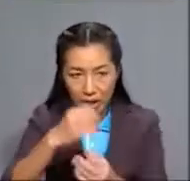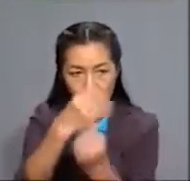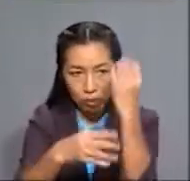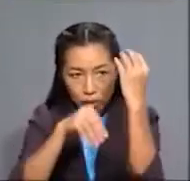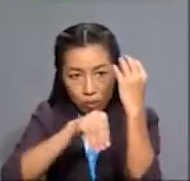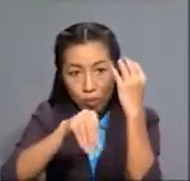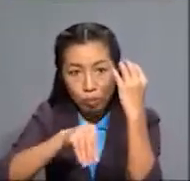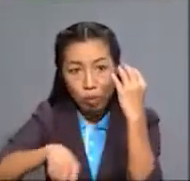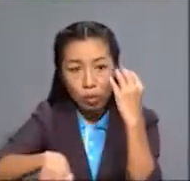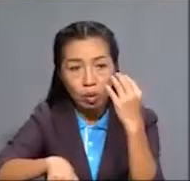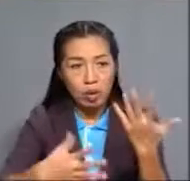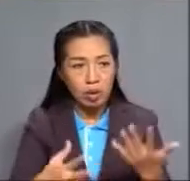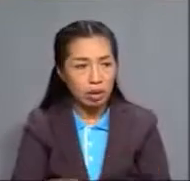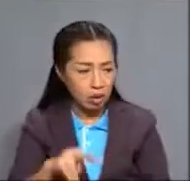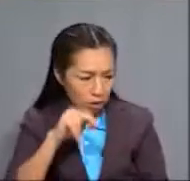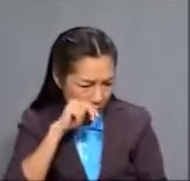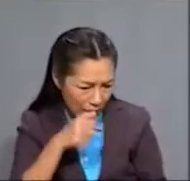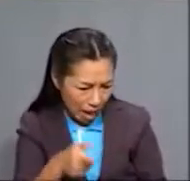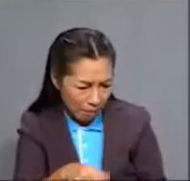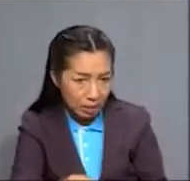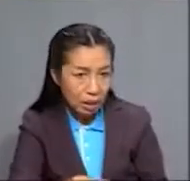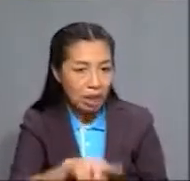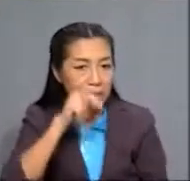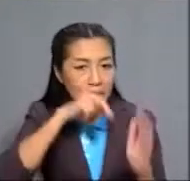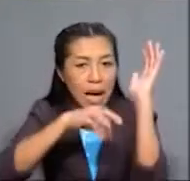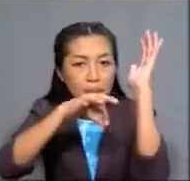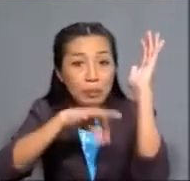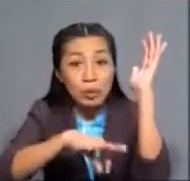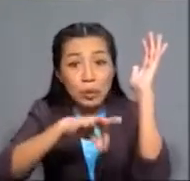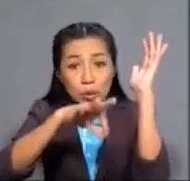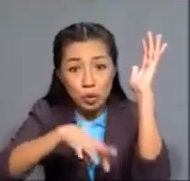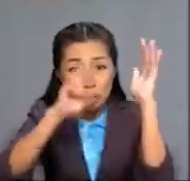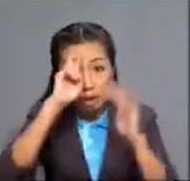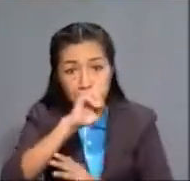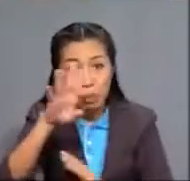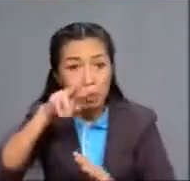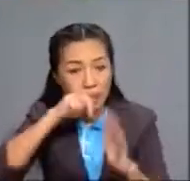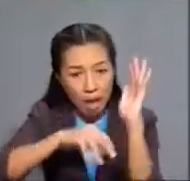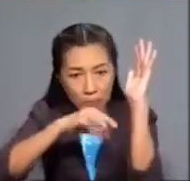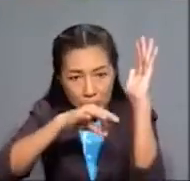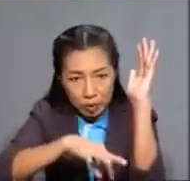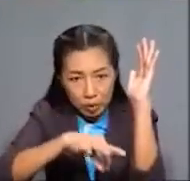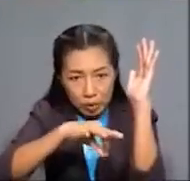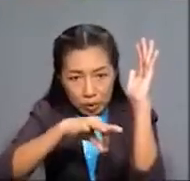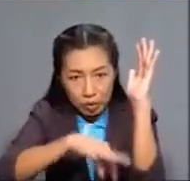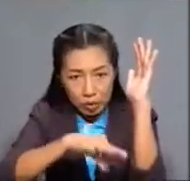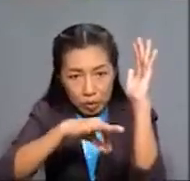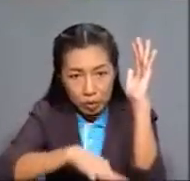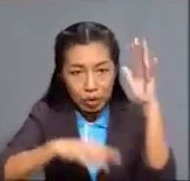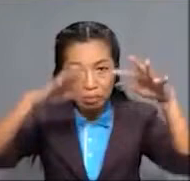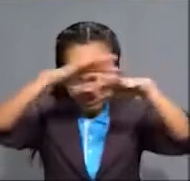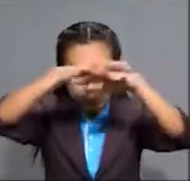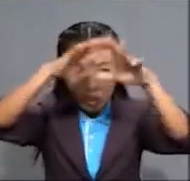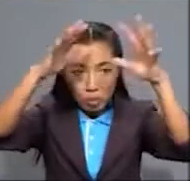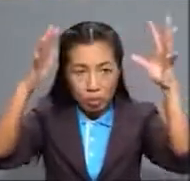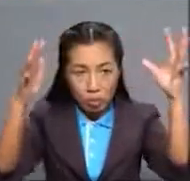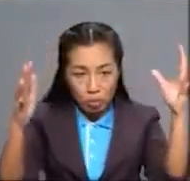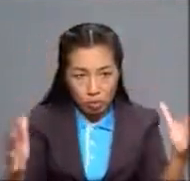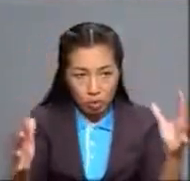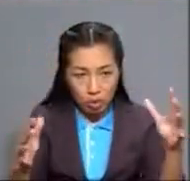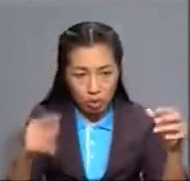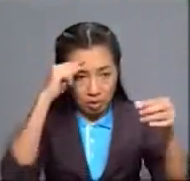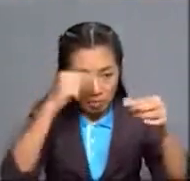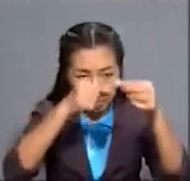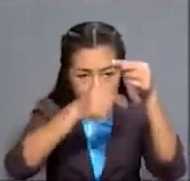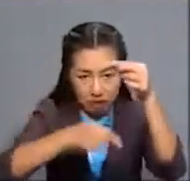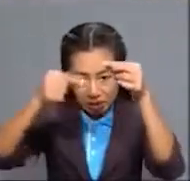เป็นเขาเรียกน้ำอะไรฮะอย่าง นี้ตัวนี้เป็นน้ำหยดครับ ระบบน้ำหยดนะครับแล้วก็มีโรงเรือนแบบนี้ใช้ทั้งระบบน้